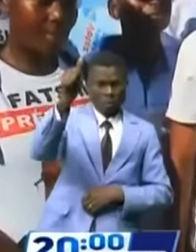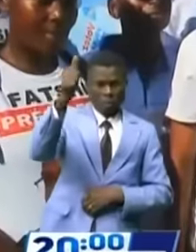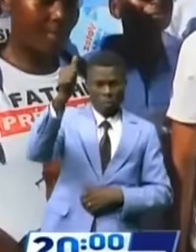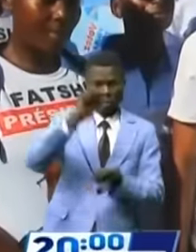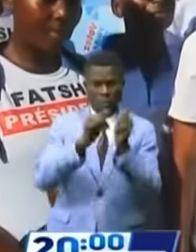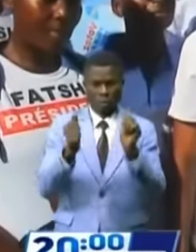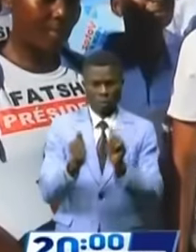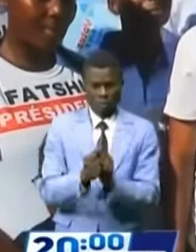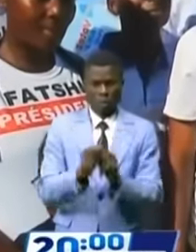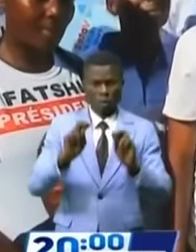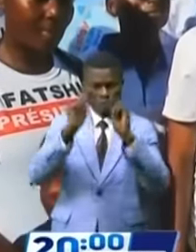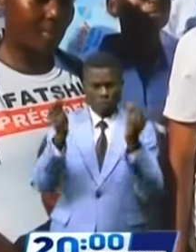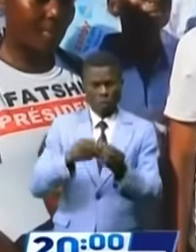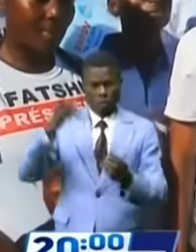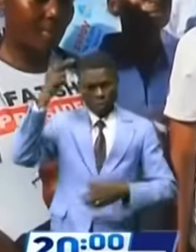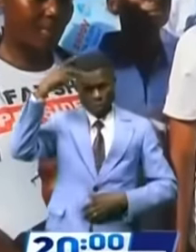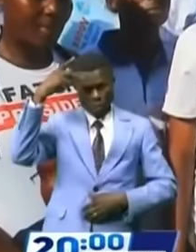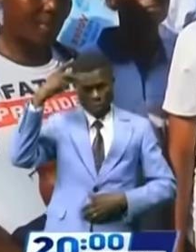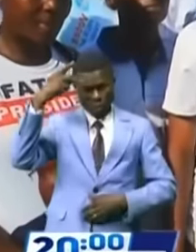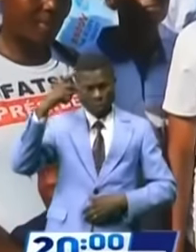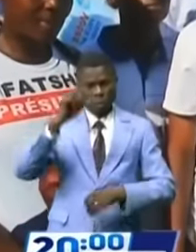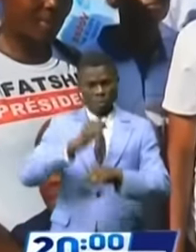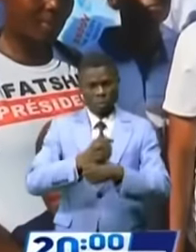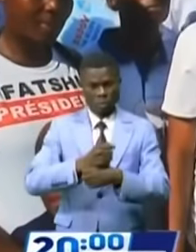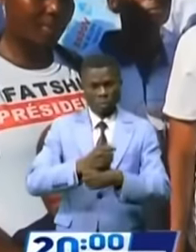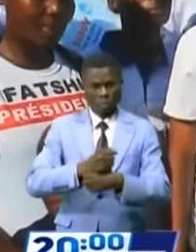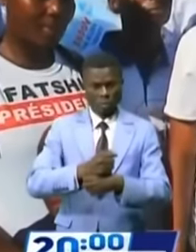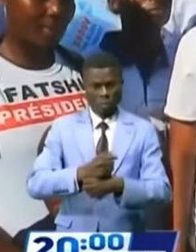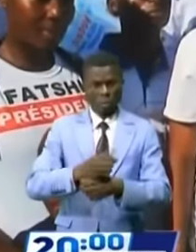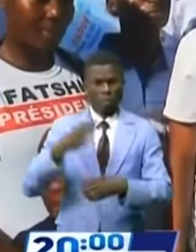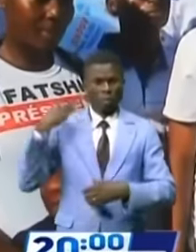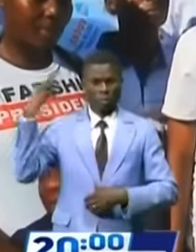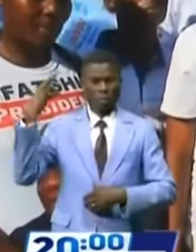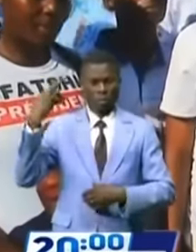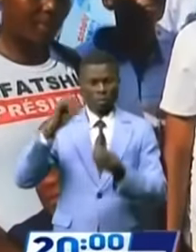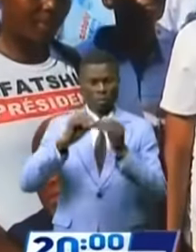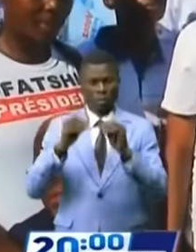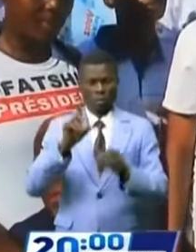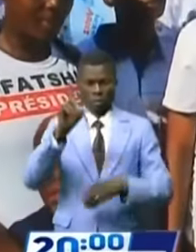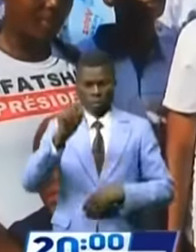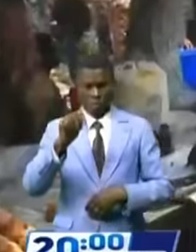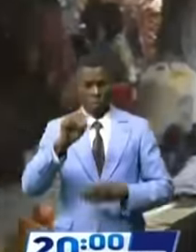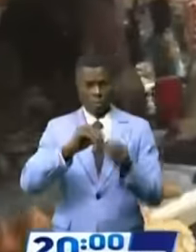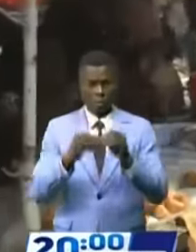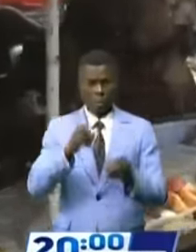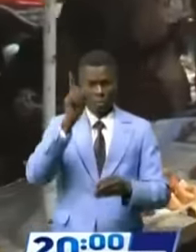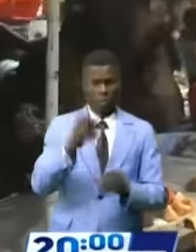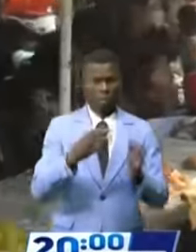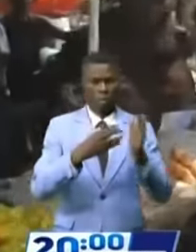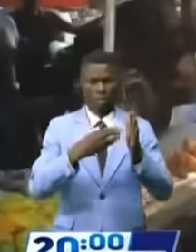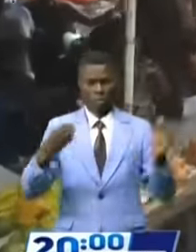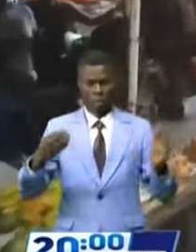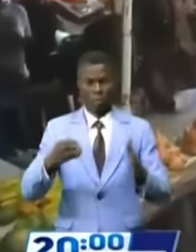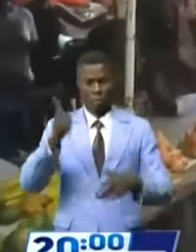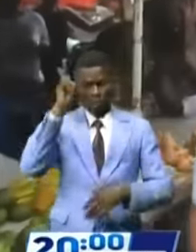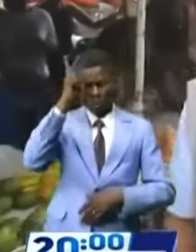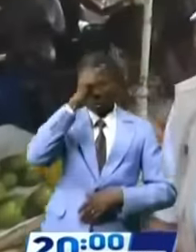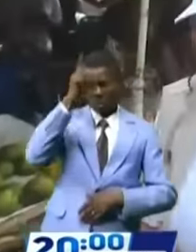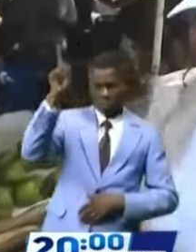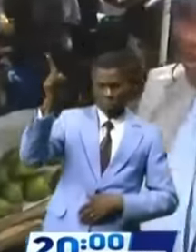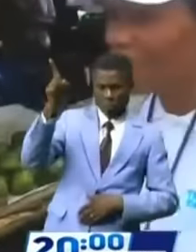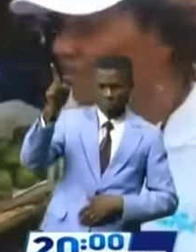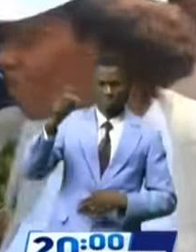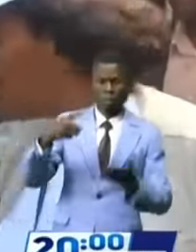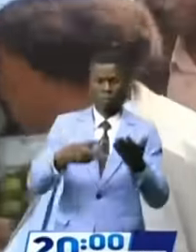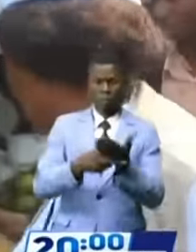de cette dynamique politique qui se fait derrière les candidats numéro 20 et les numéros 190. À Tchangou, il y a un